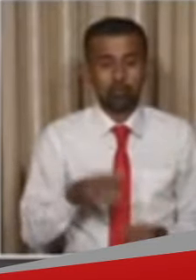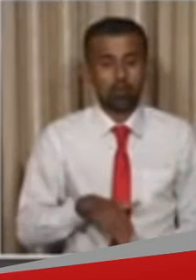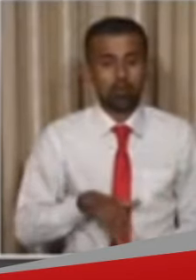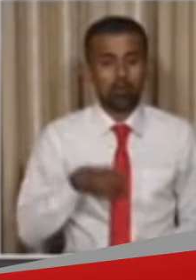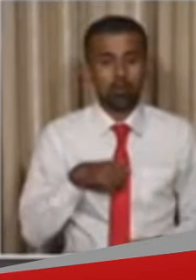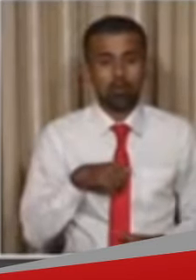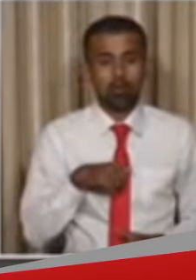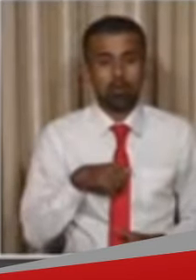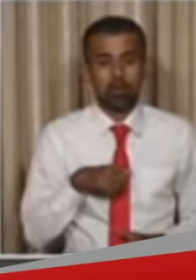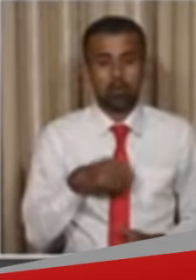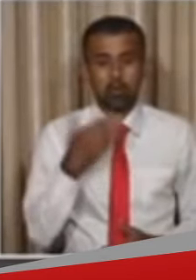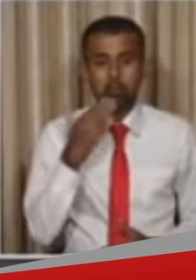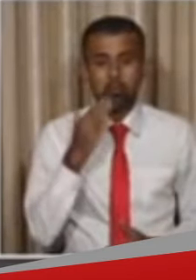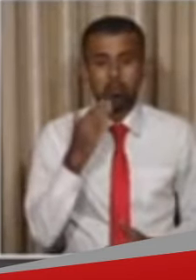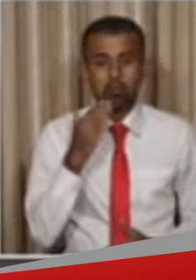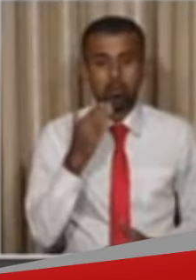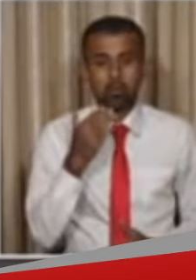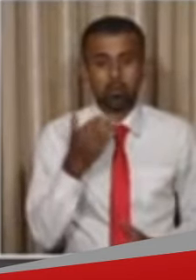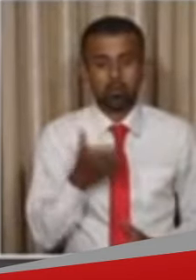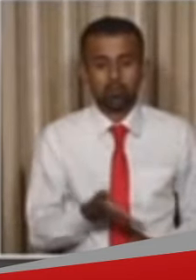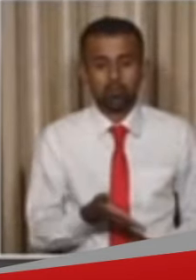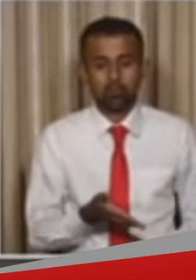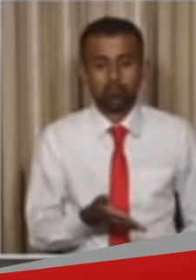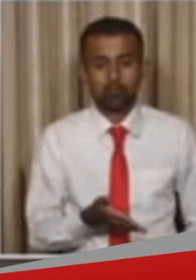ප්‍රධානියාගේ සුදුසුකම්වත් මේ